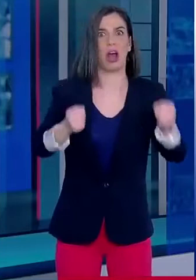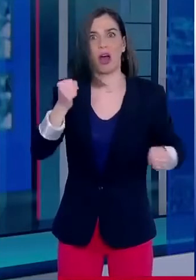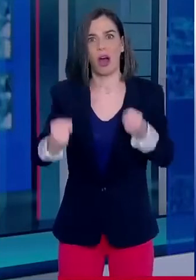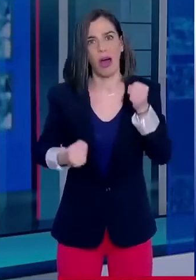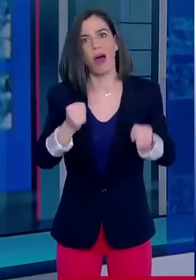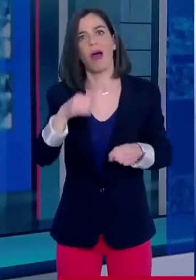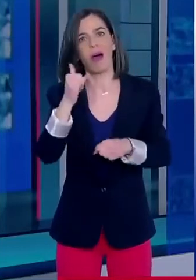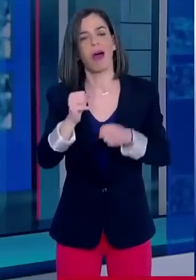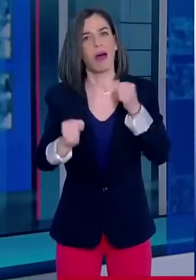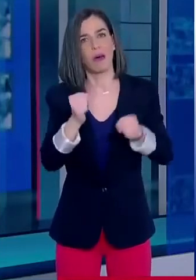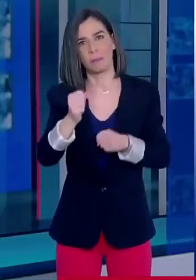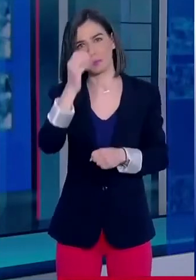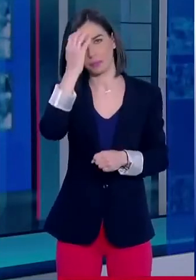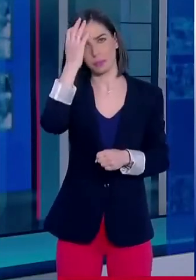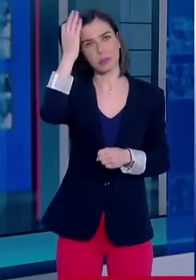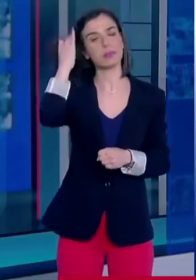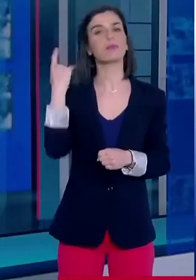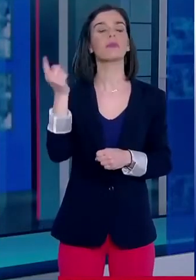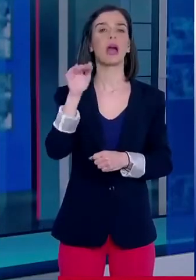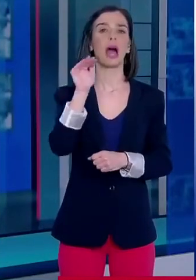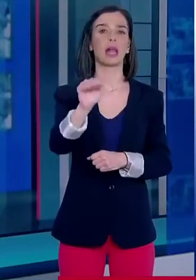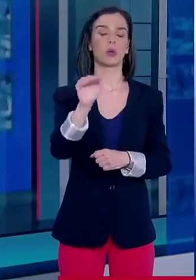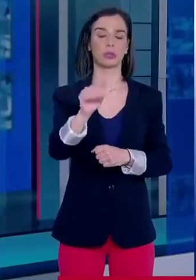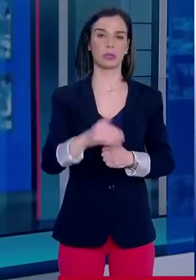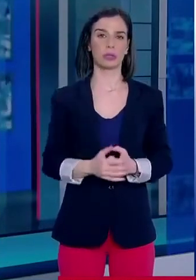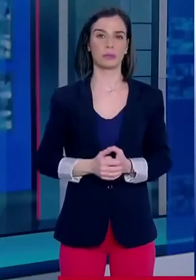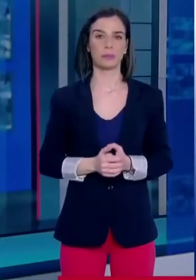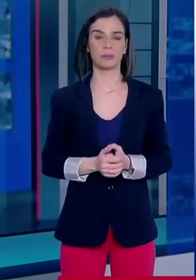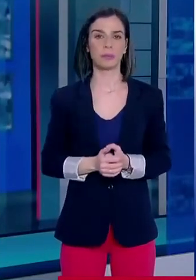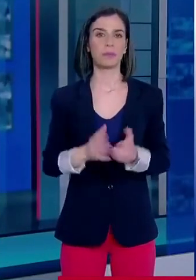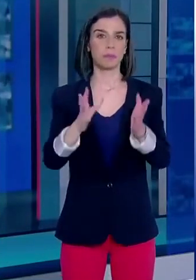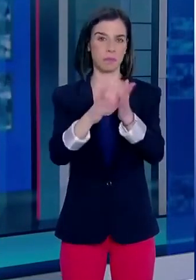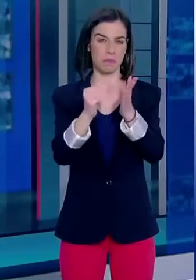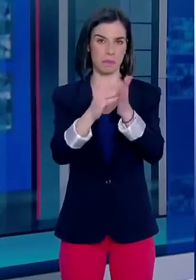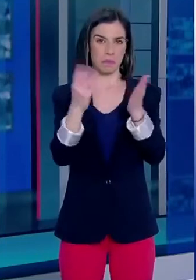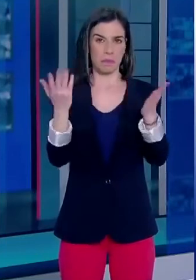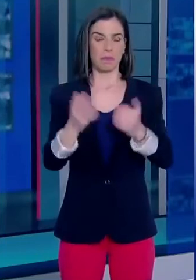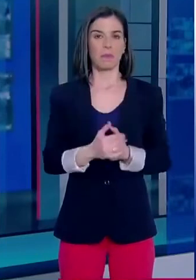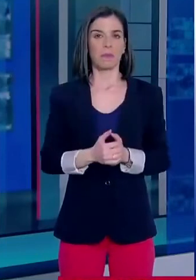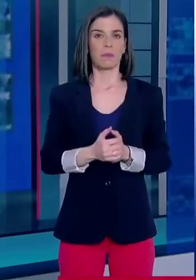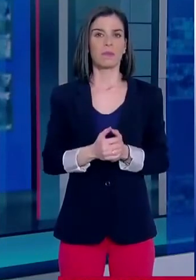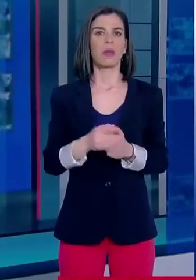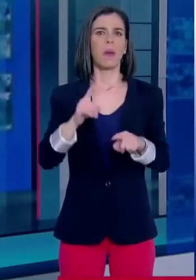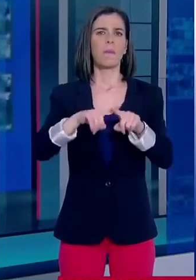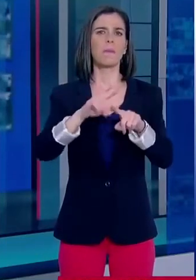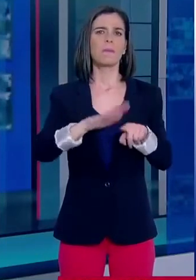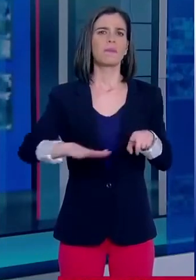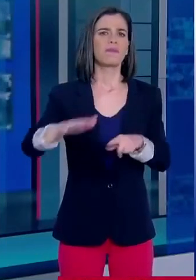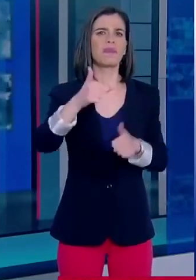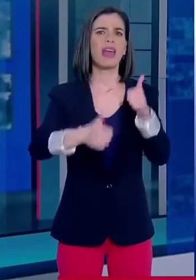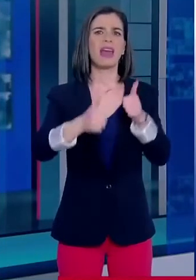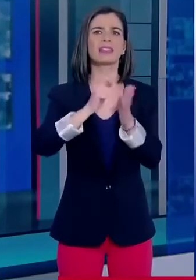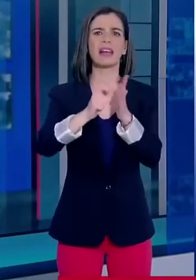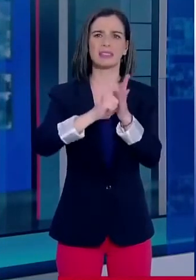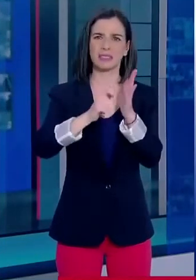Η κυρία Κομνηνού από το ραδιοφωνικό σταθμό Αθήνα 984. Αν πάρουμε ως δεδομένη τη διενέργεια των πανελλαδικών εξετάσεων,